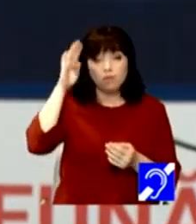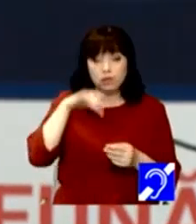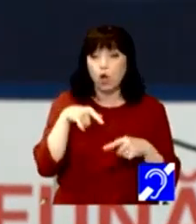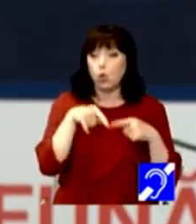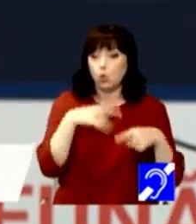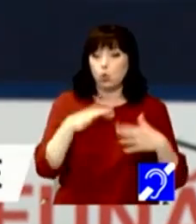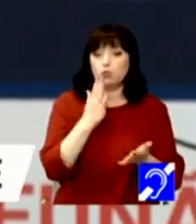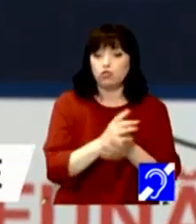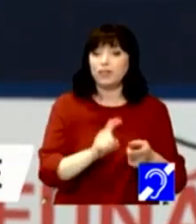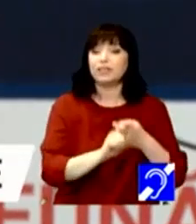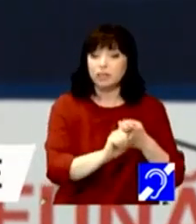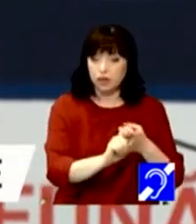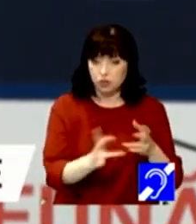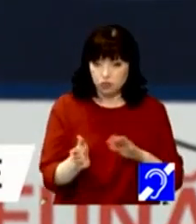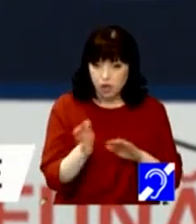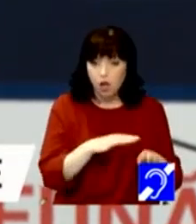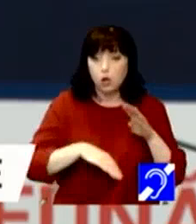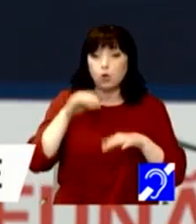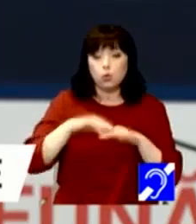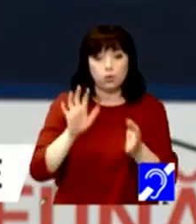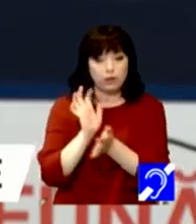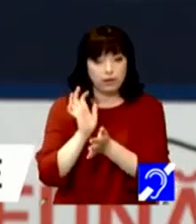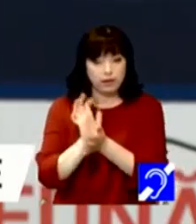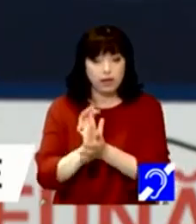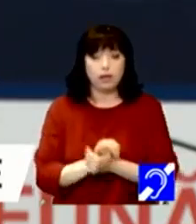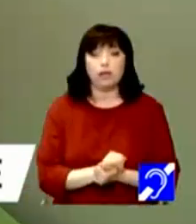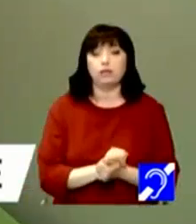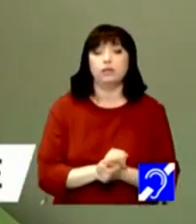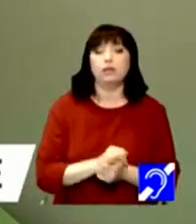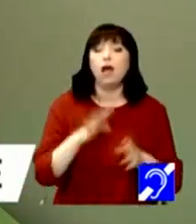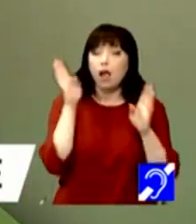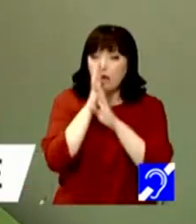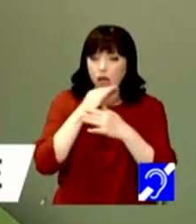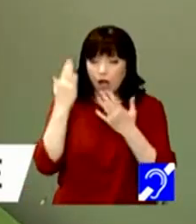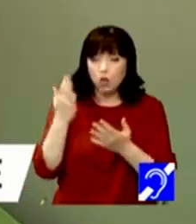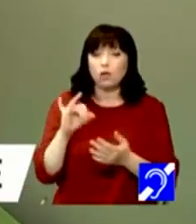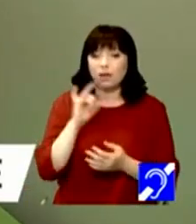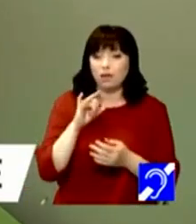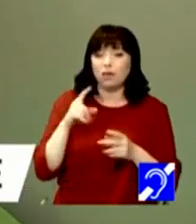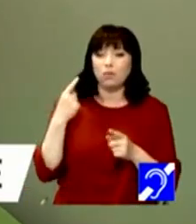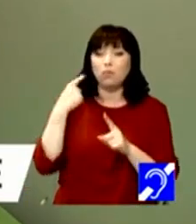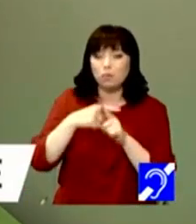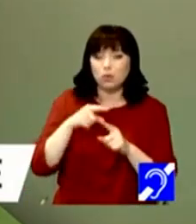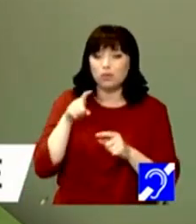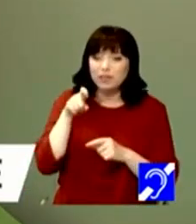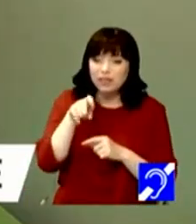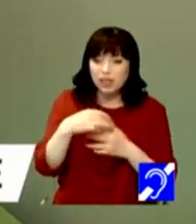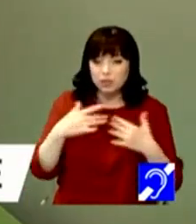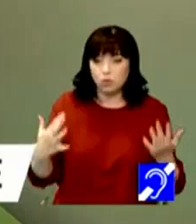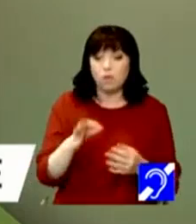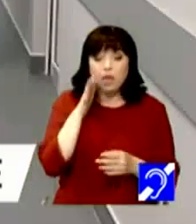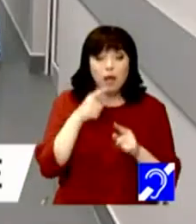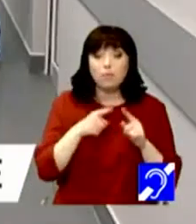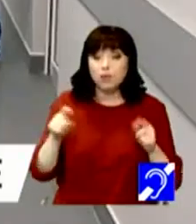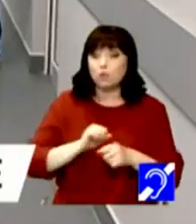contaminate, mâinile murdare, obiectele mediul ambient, insectele și rozătoarele. Pe perioada pandemiei,